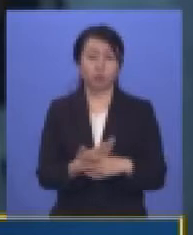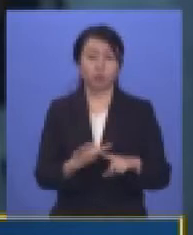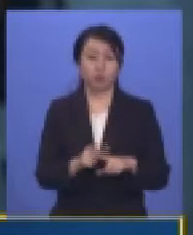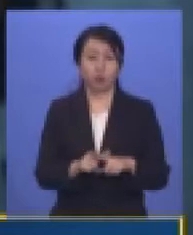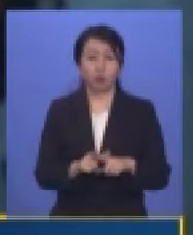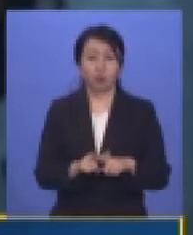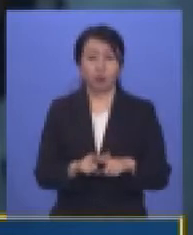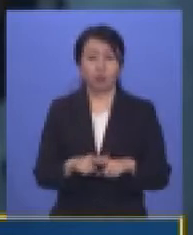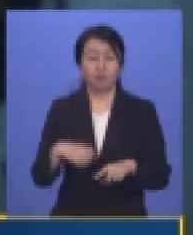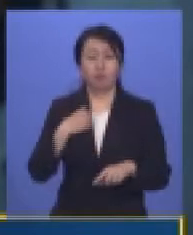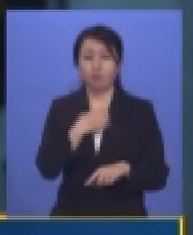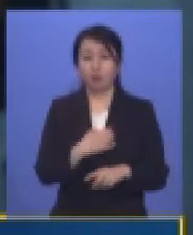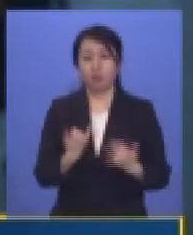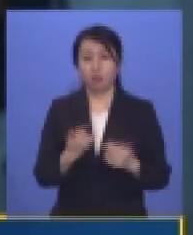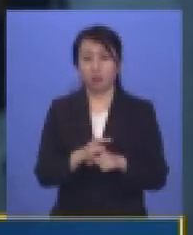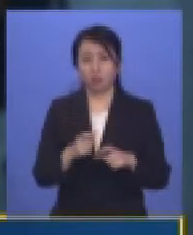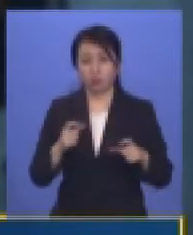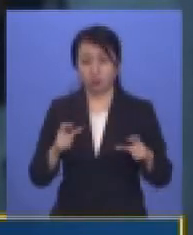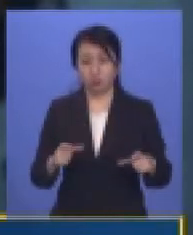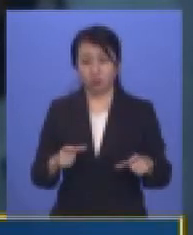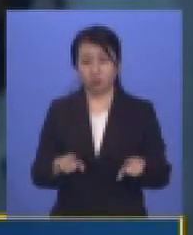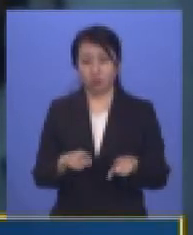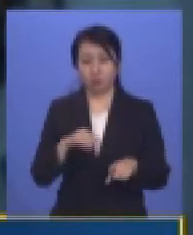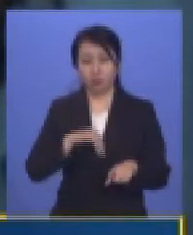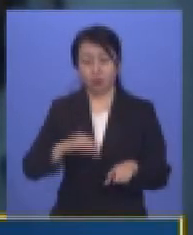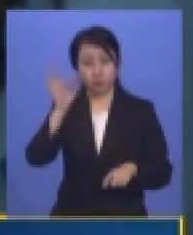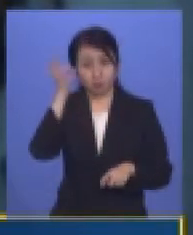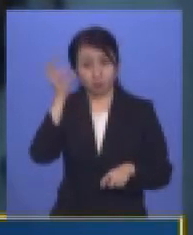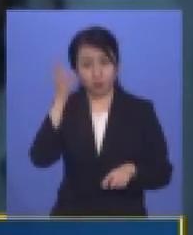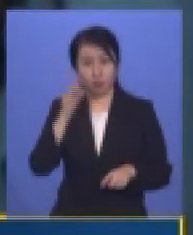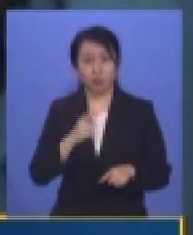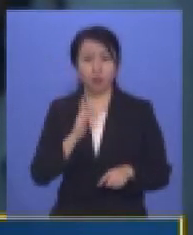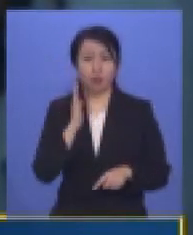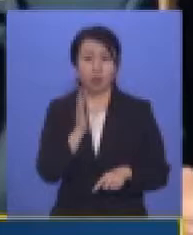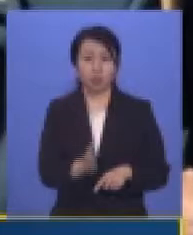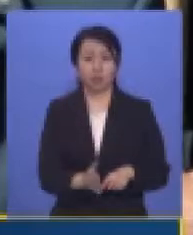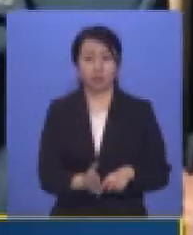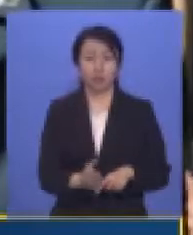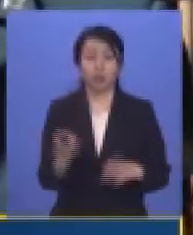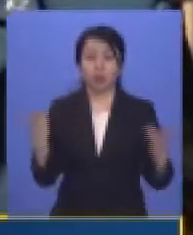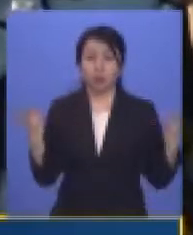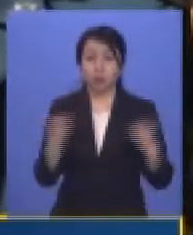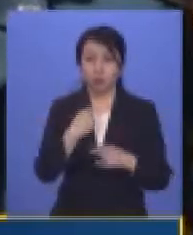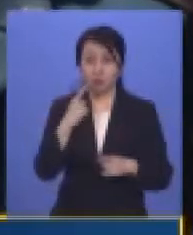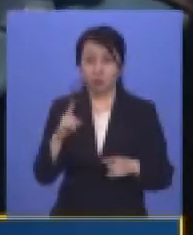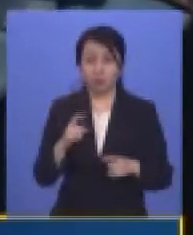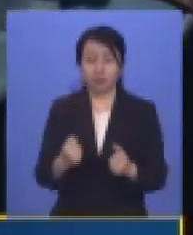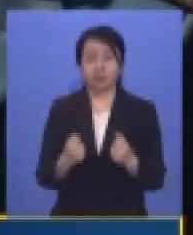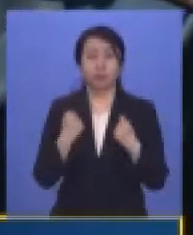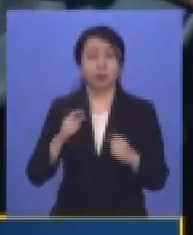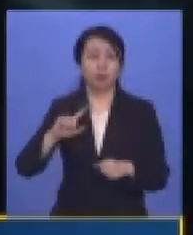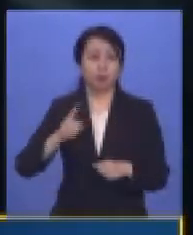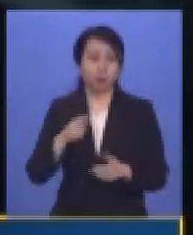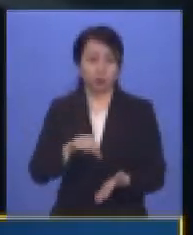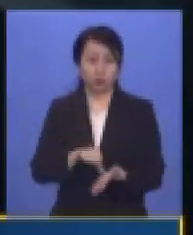имеет очень большое влияние на человека, как морально, так и психологически, заставляет идти дальше. Стоит отметить, что наши спортсмены